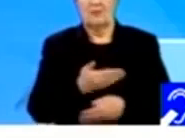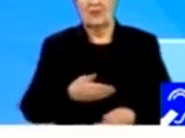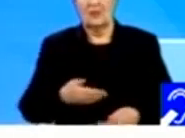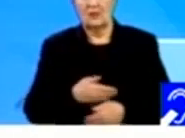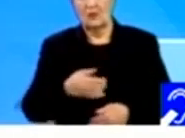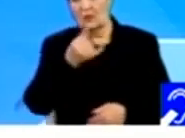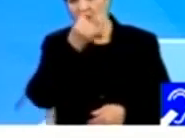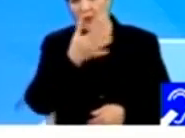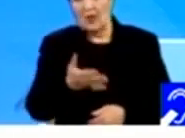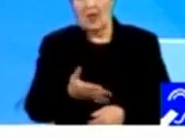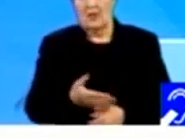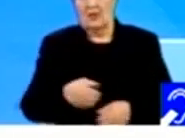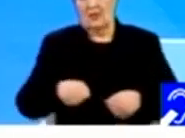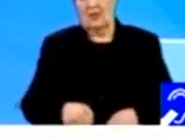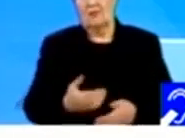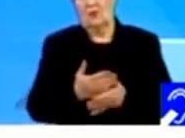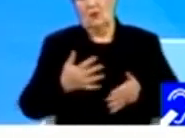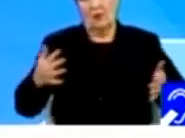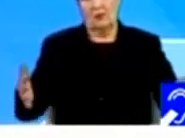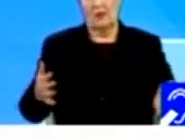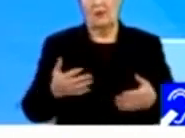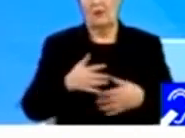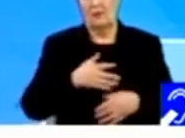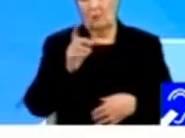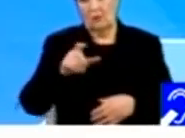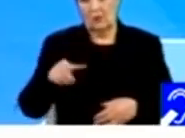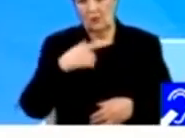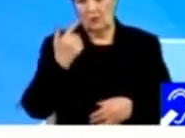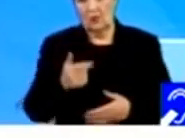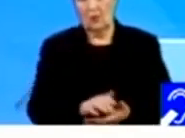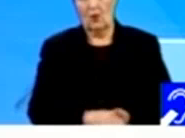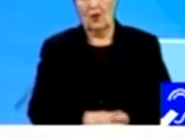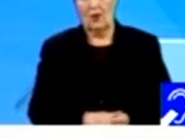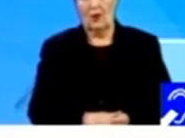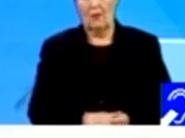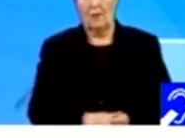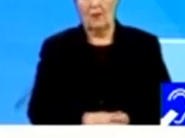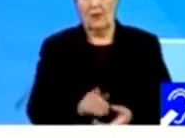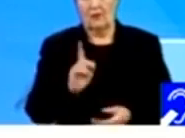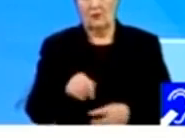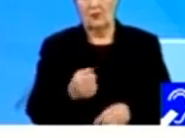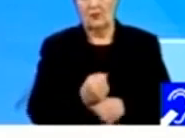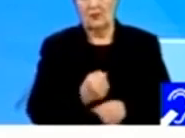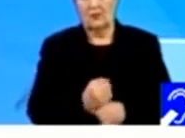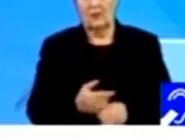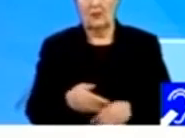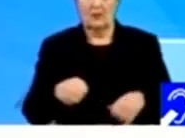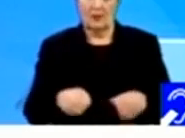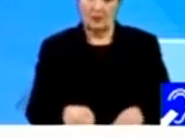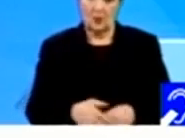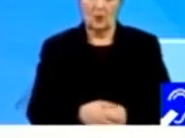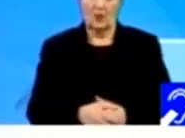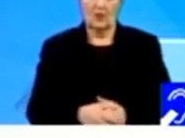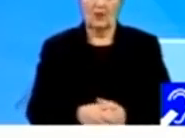ce se întâmplă, cum se întâmplă, cred că ați primit un răspuns foarte clar că faceți ceea ce vă doriți, nimeni nu vă lezează drepturile, dar